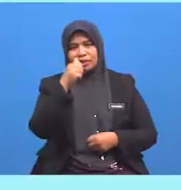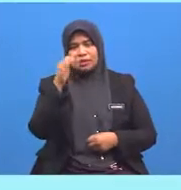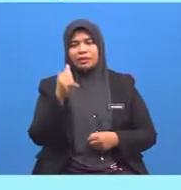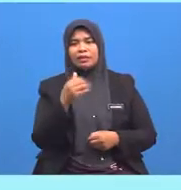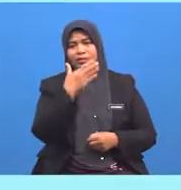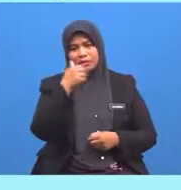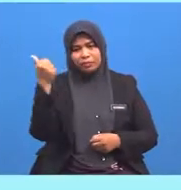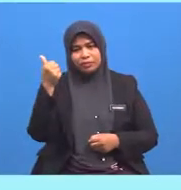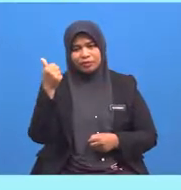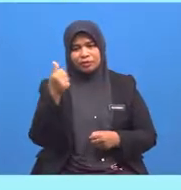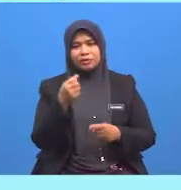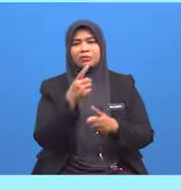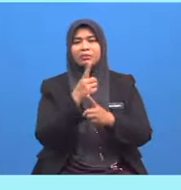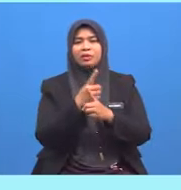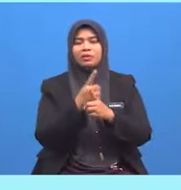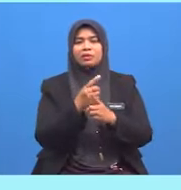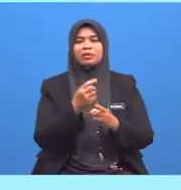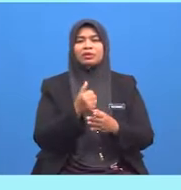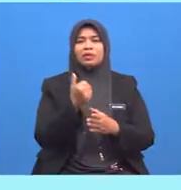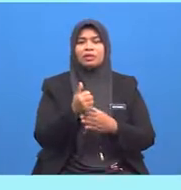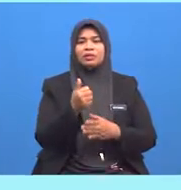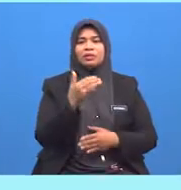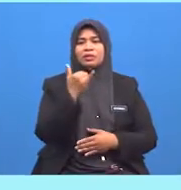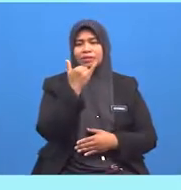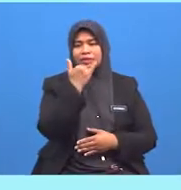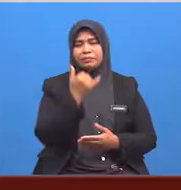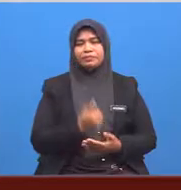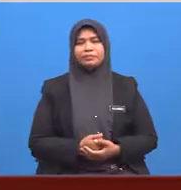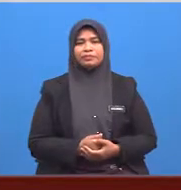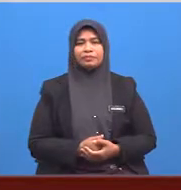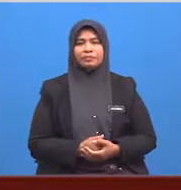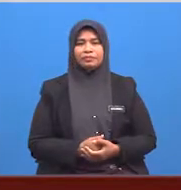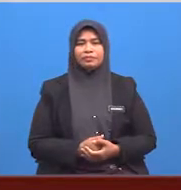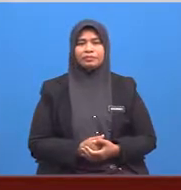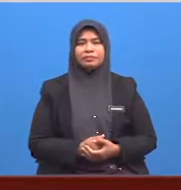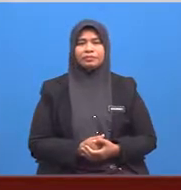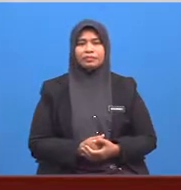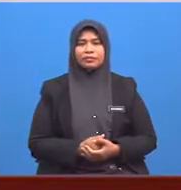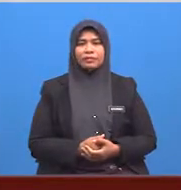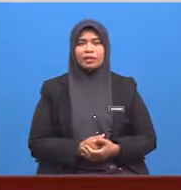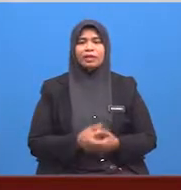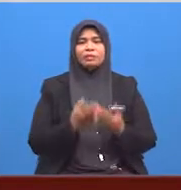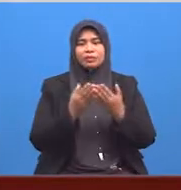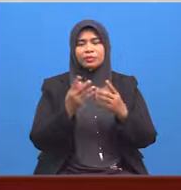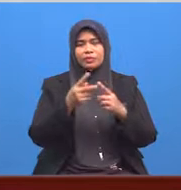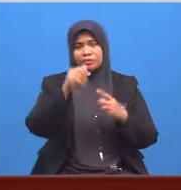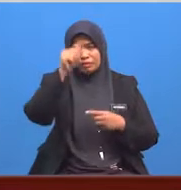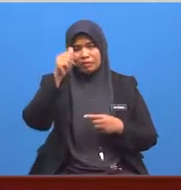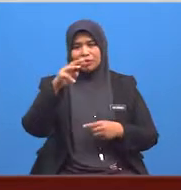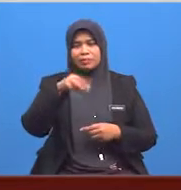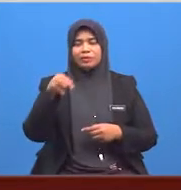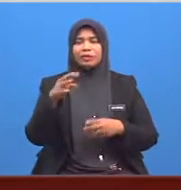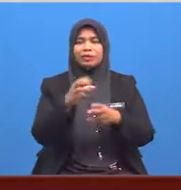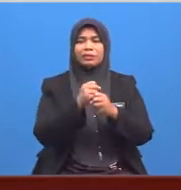salah syabas betul soalnya Alhamdulillah murid-murid dapat menjawab